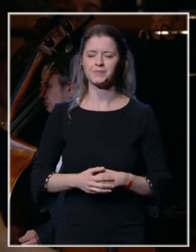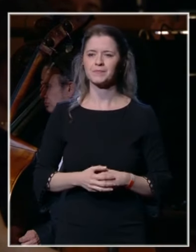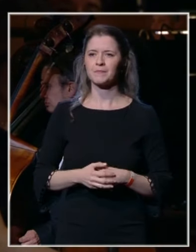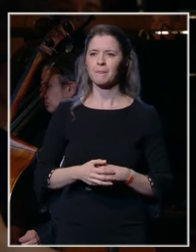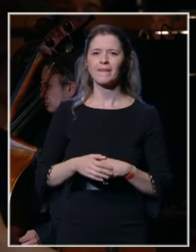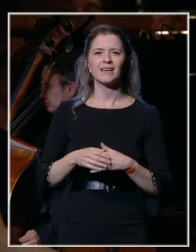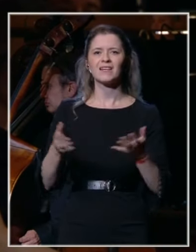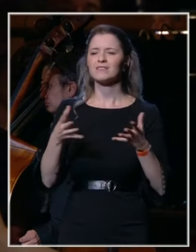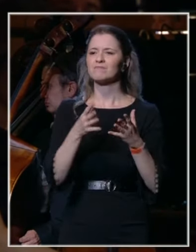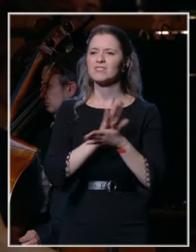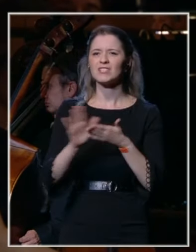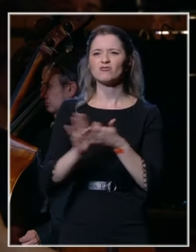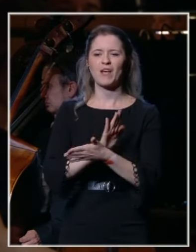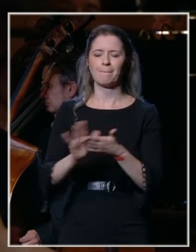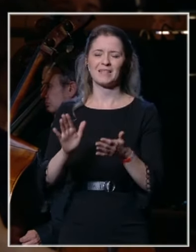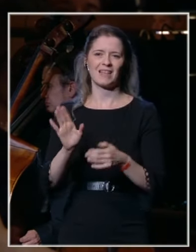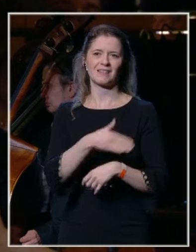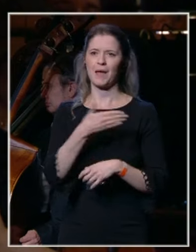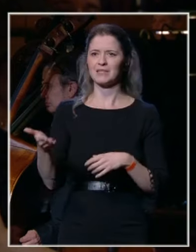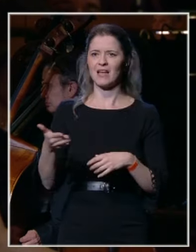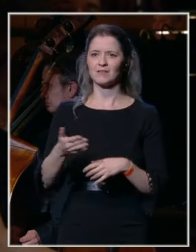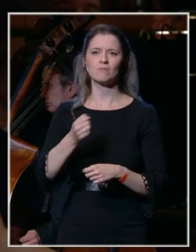nemzet huszáros talpraállására.